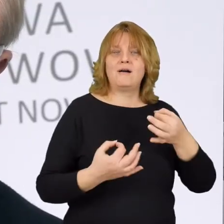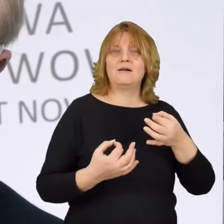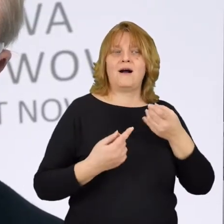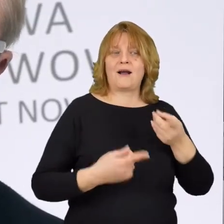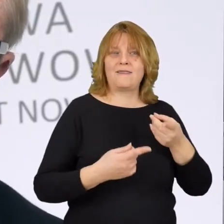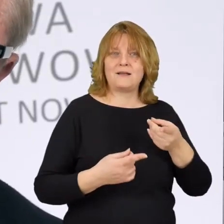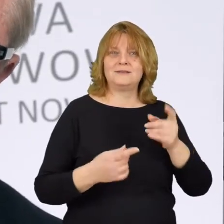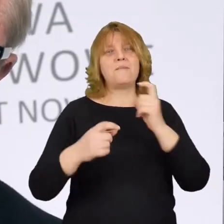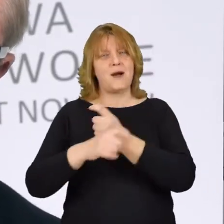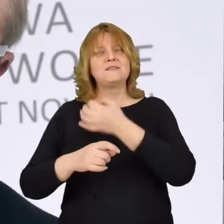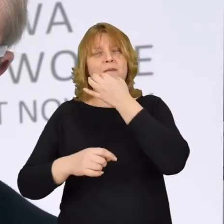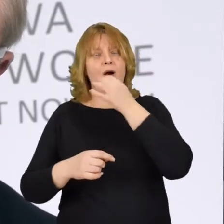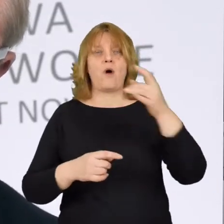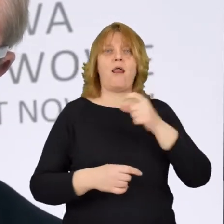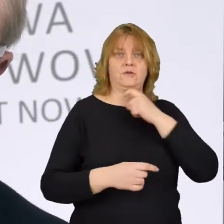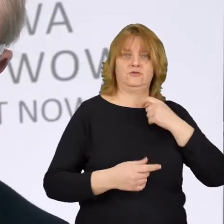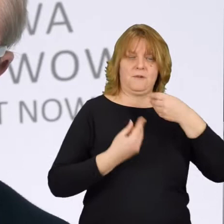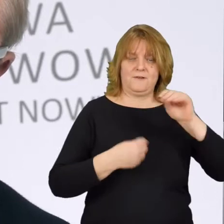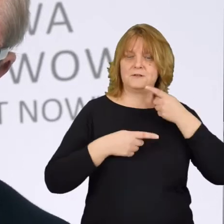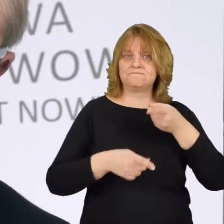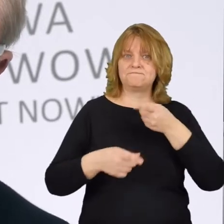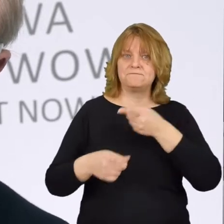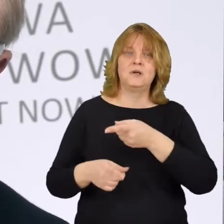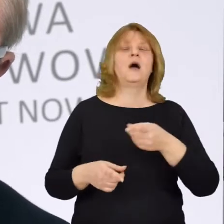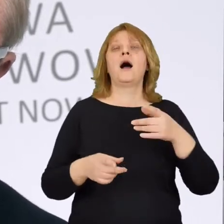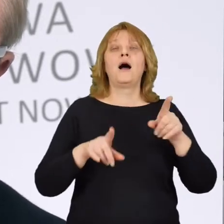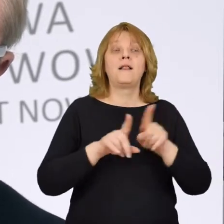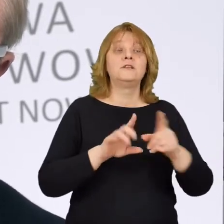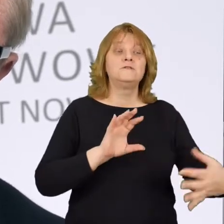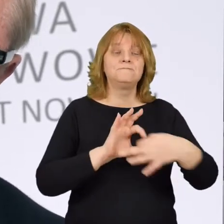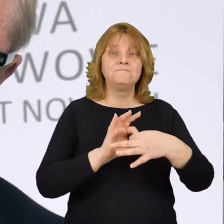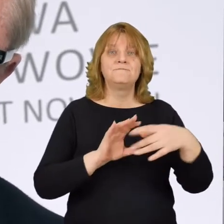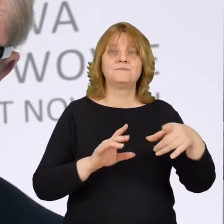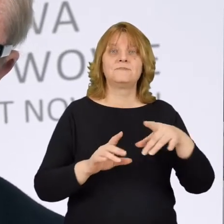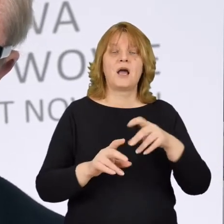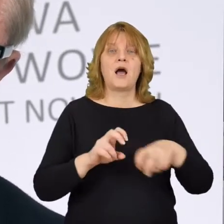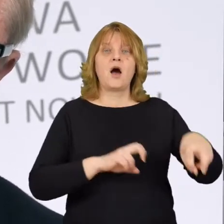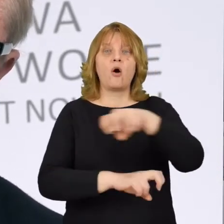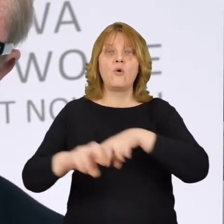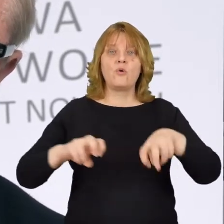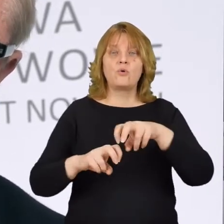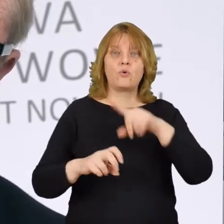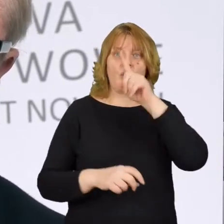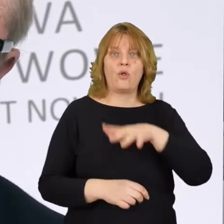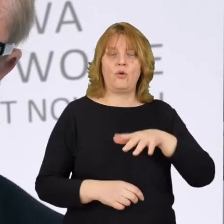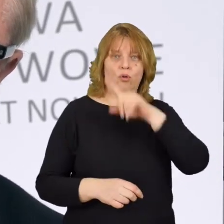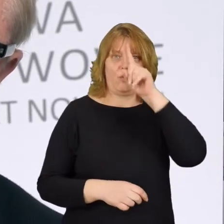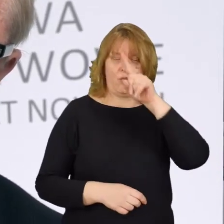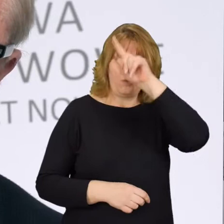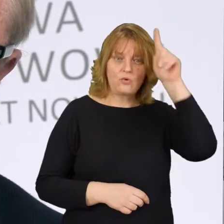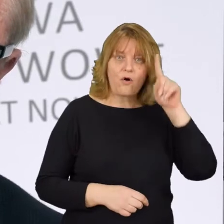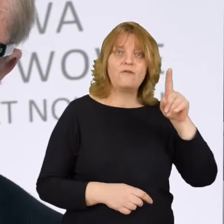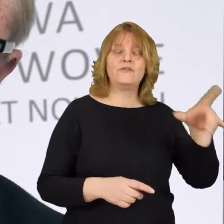była mniejsza, ale i też agitacja związana z ruchem ludowym, z agitacją Wincentego Witosa i